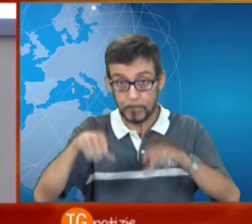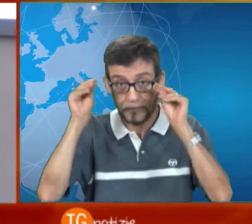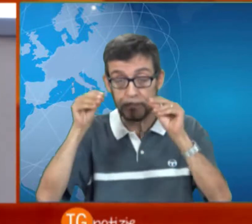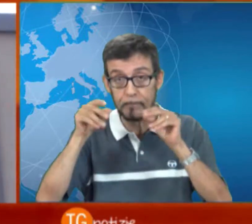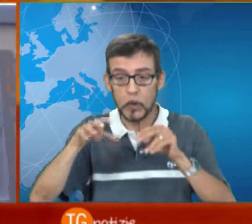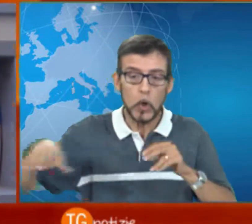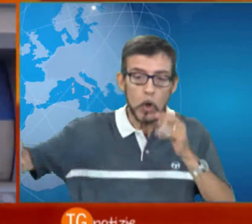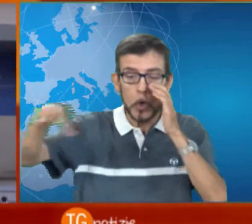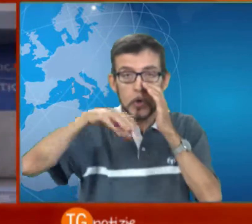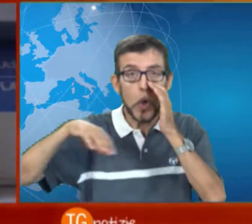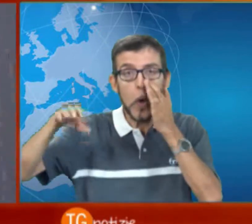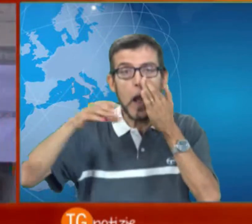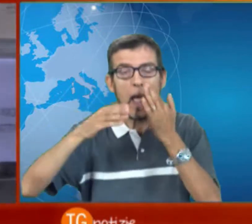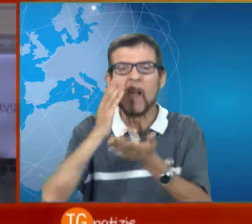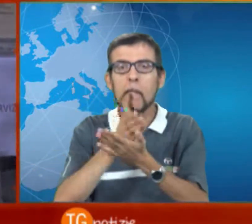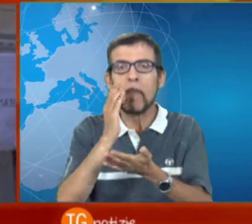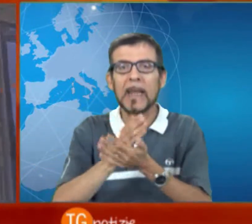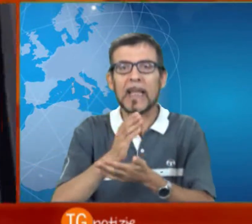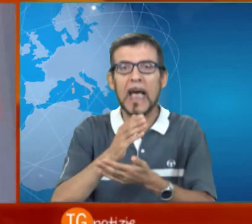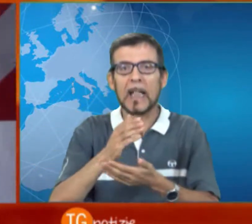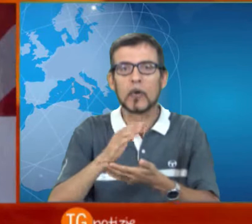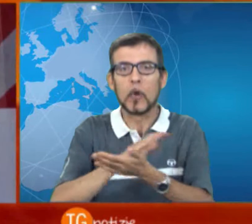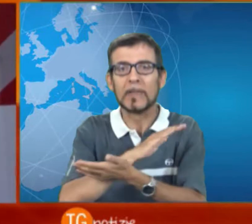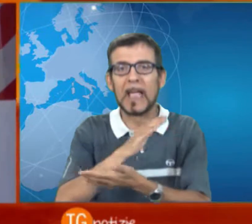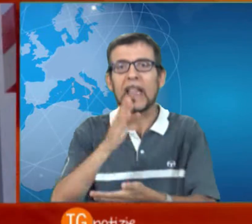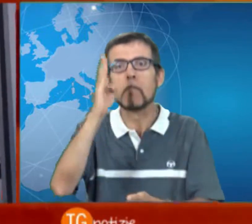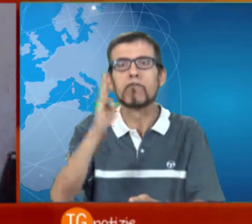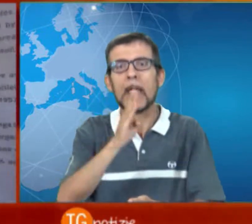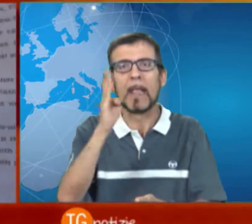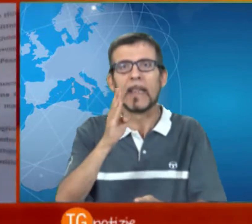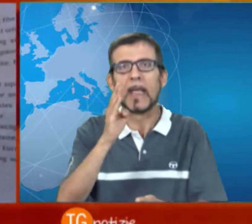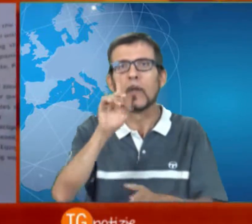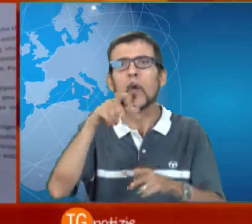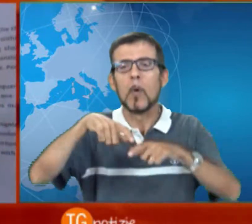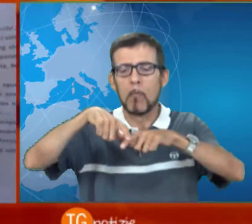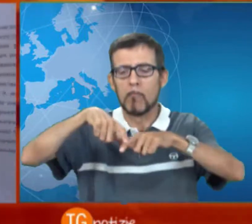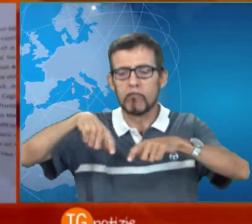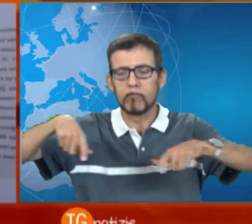nella zona del mercato di San Benedetto. Si tratta di una sorta di parallelepipedo,